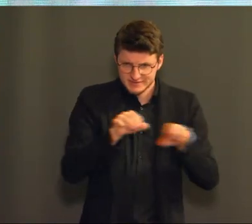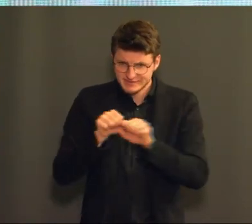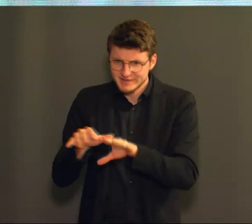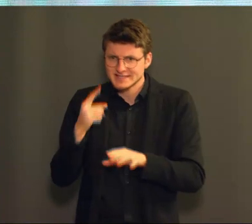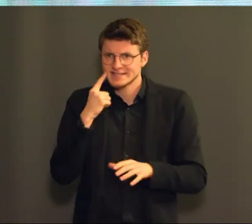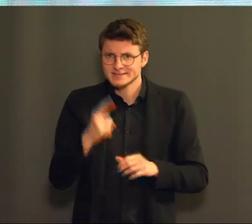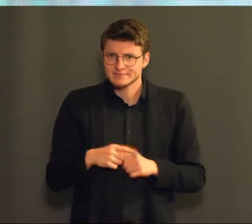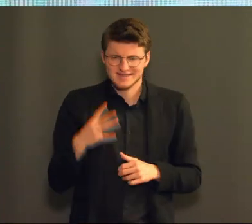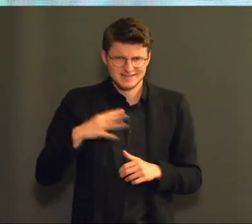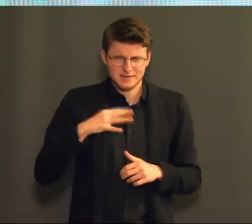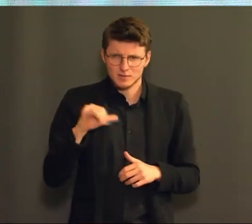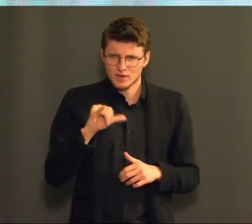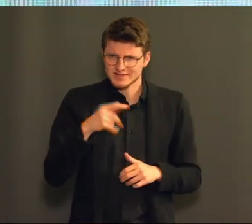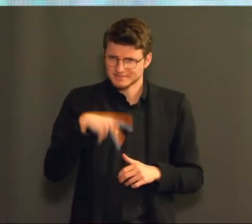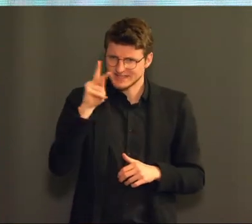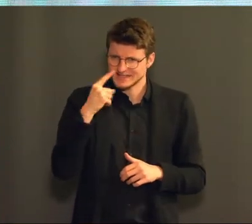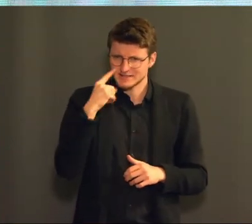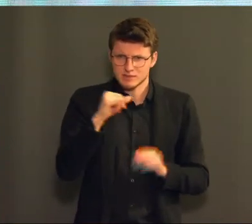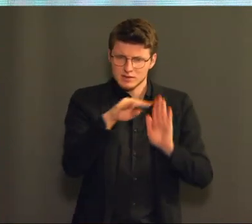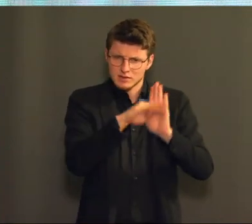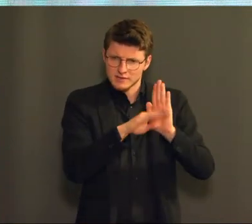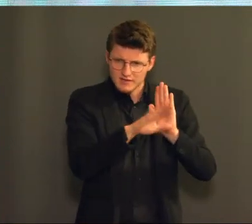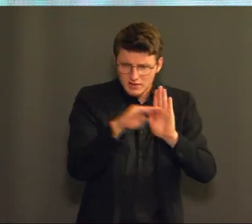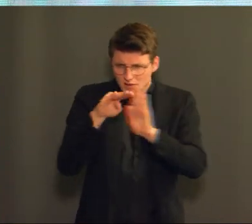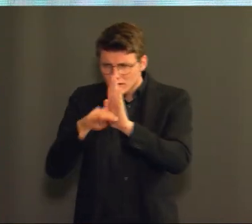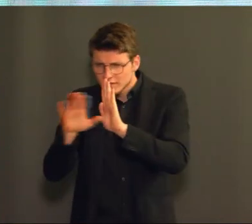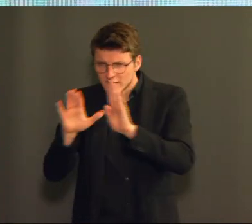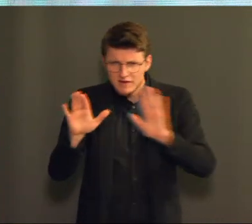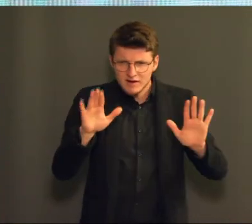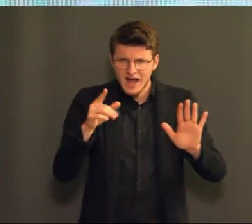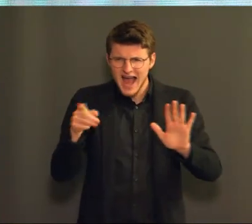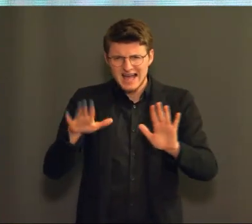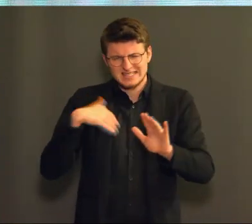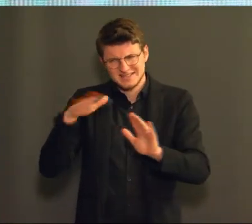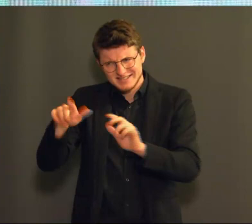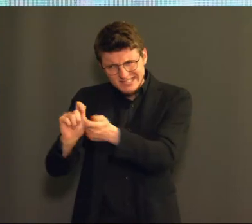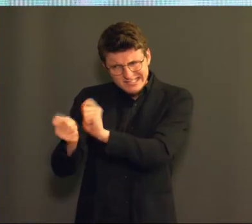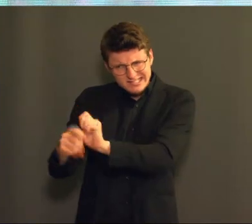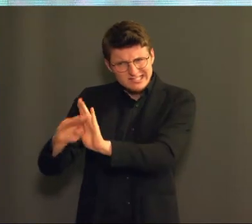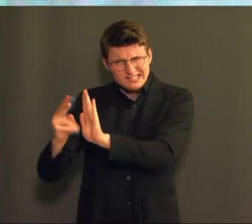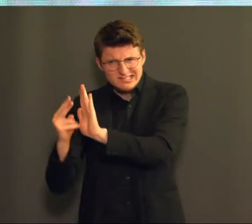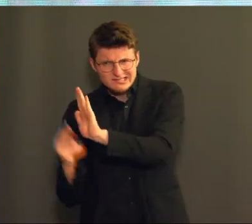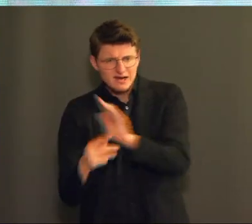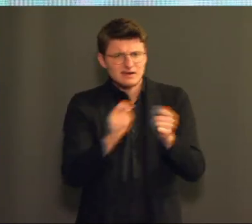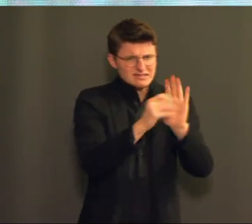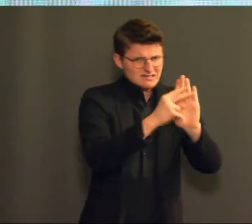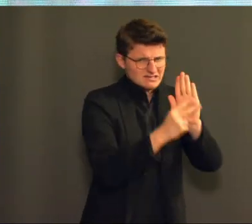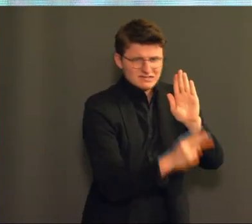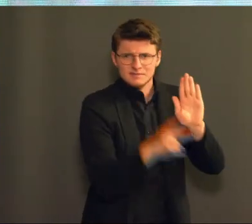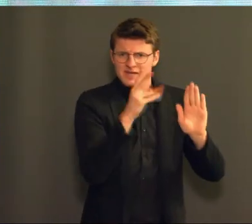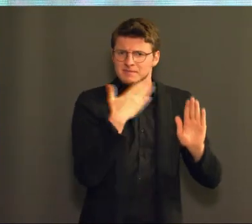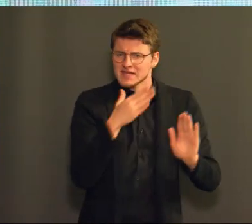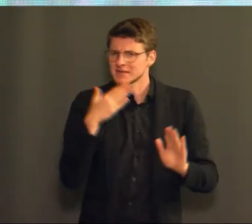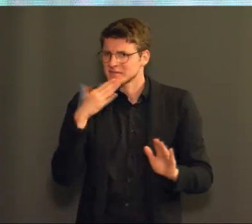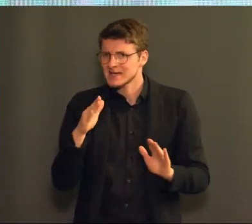kijken naar de protocollen en om te kijken of die kunnen worden aangepast, verbeterd, geoptimaliseerd en